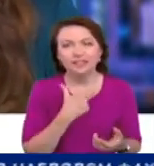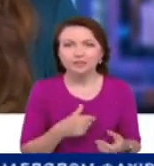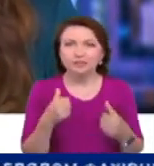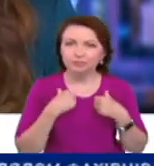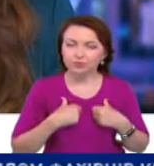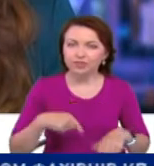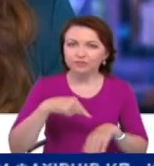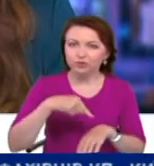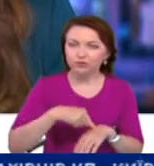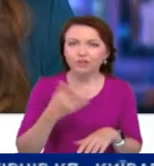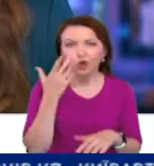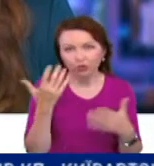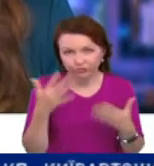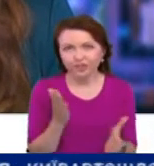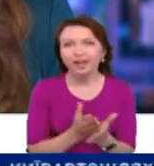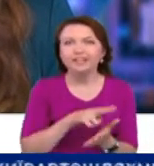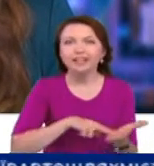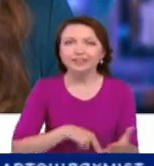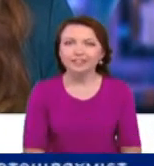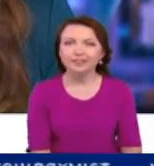спортсмен відчуває, коли вже є ліцензія?